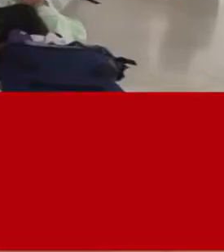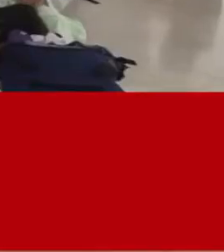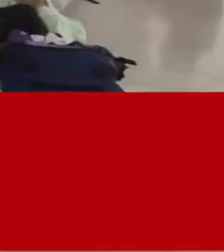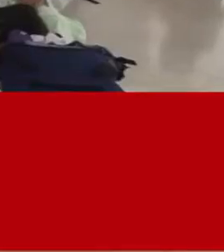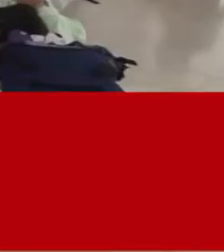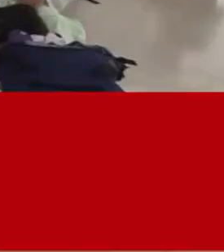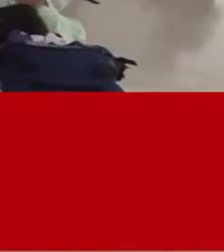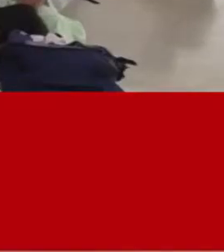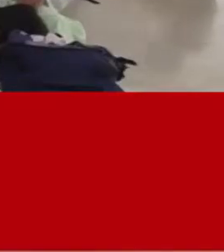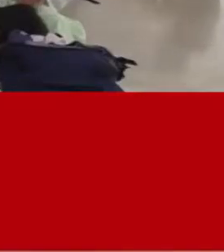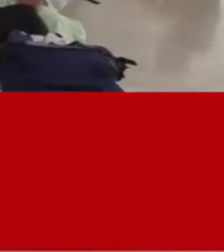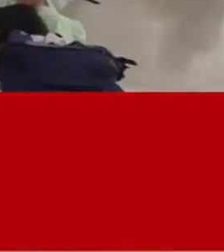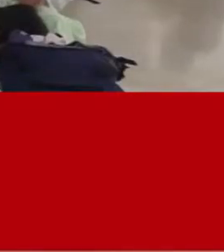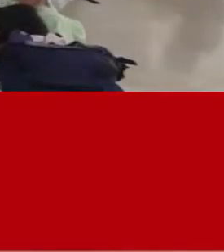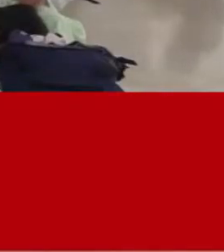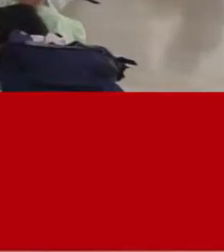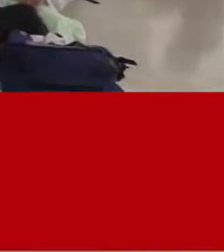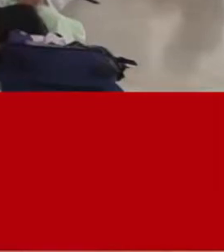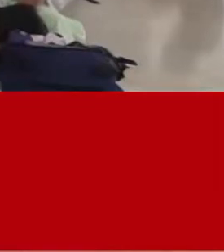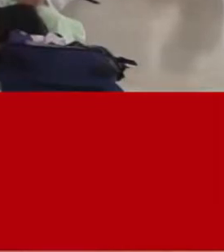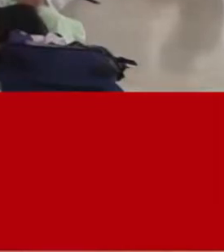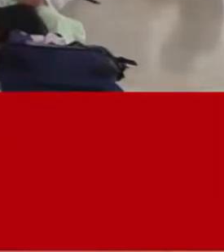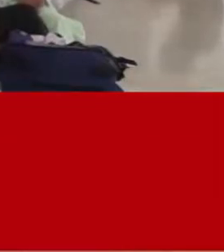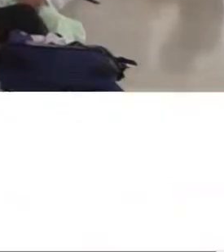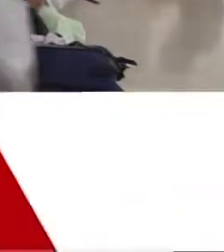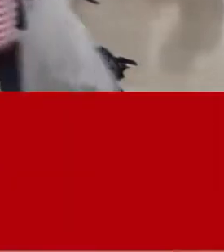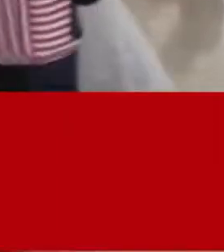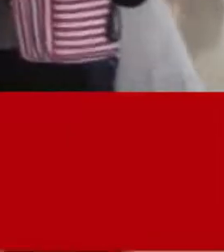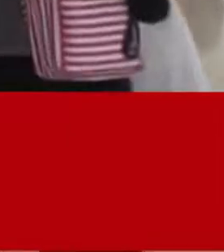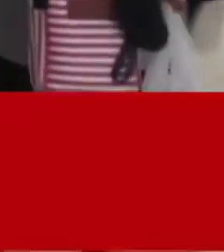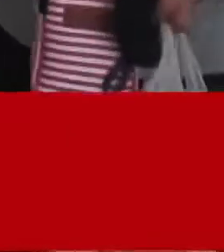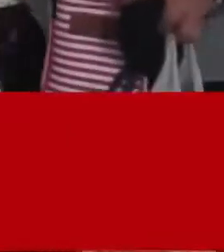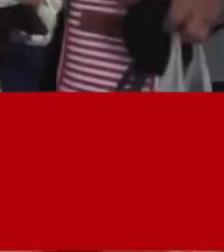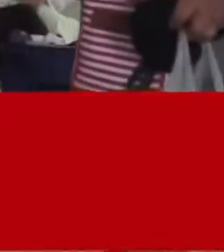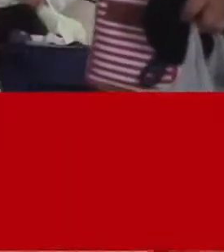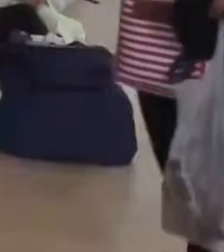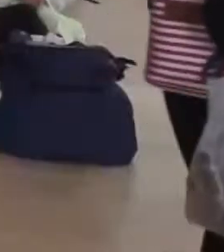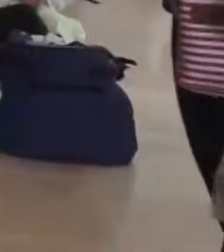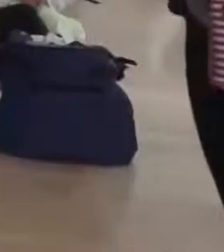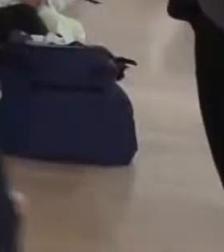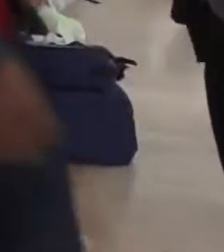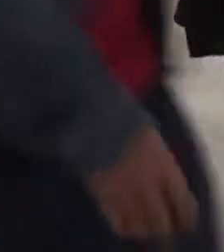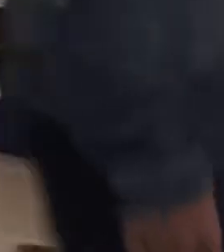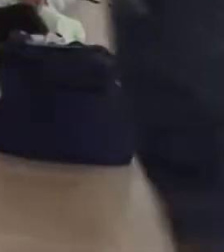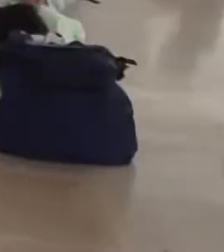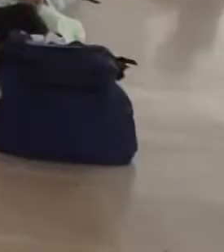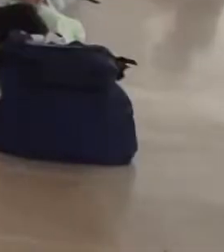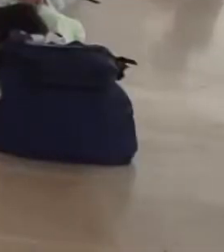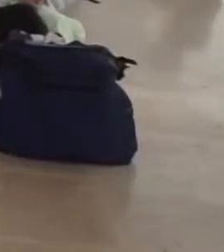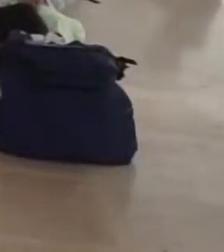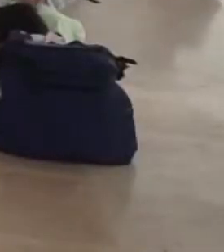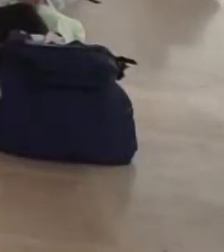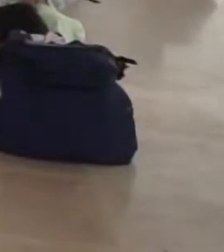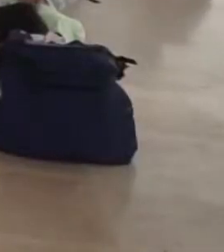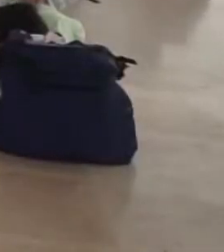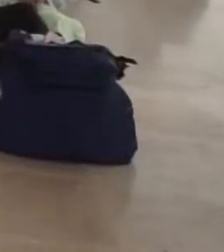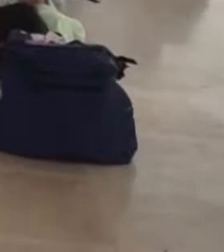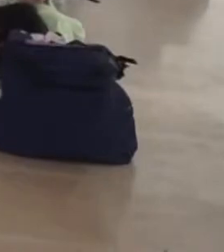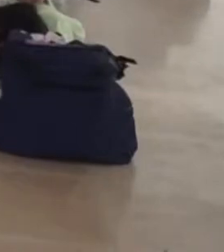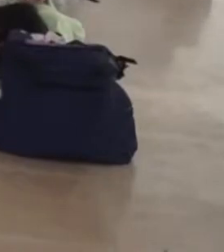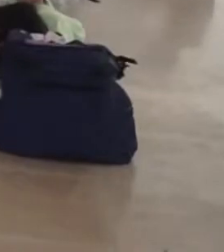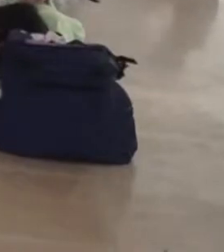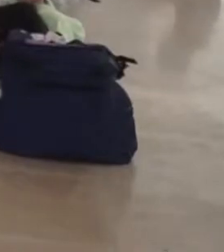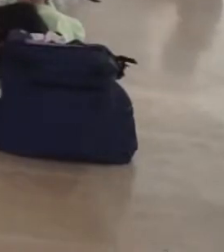ဆင်ပြေပြီဆိုတော့လည်းတော့သူသူဆိုလို့စပြီးလက်ခံနေပြီဆိုတော့မဲဆောင်မြောက်ပြန်ရတော့တော်လို့ရကြမှာဒါပေမဲ့ခက်တာကကျွန်တော်တို့ရဲ့